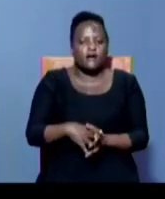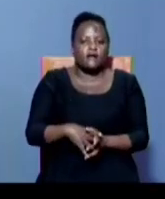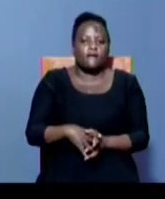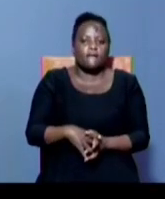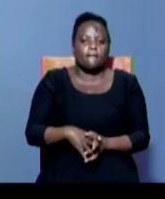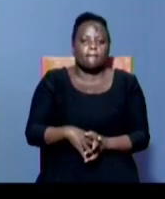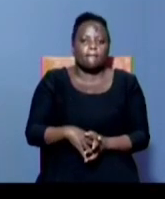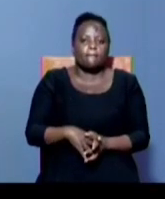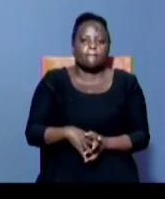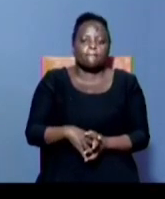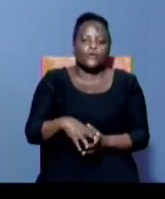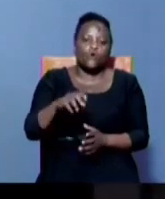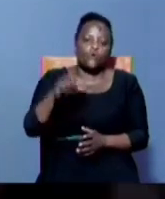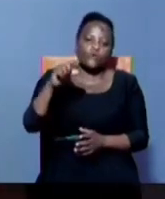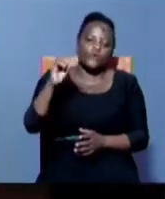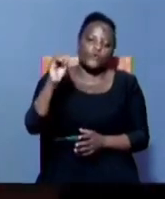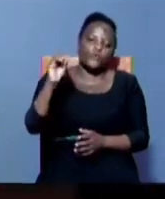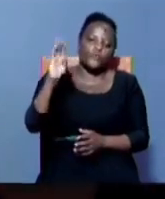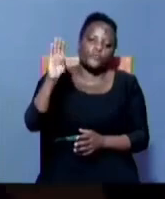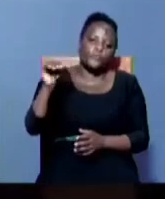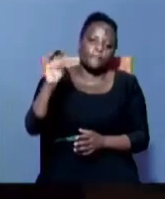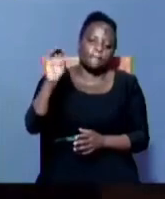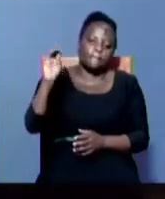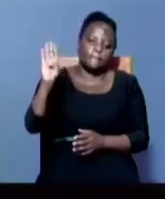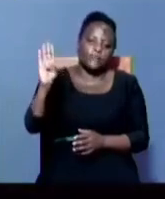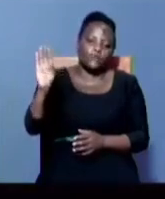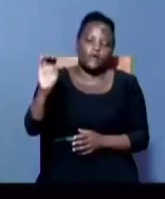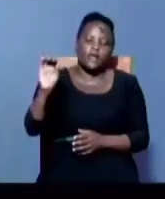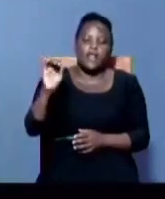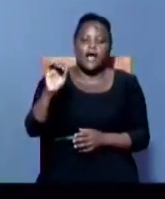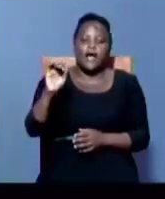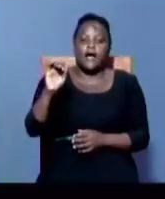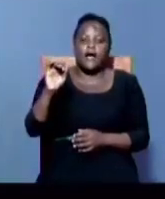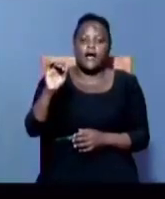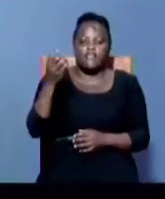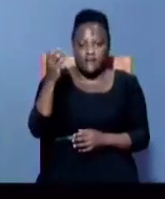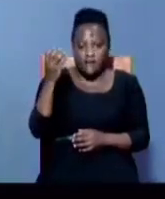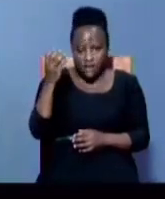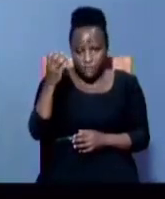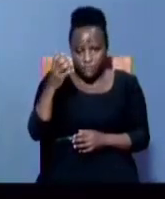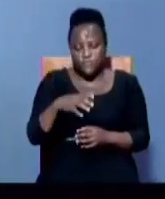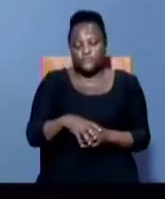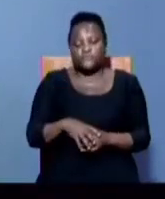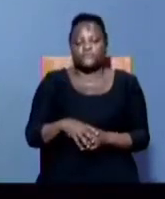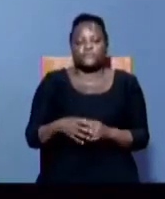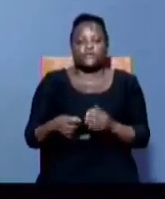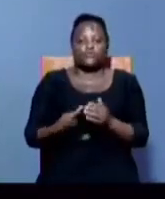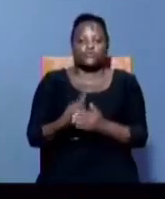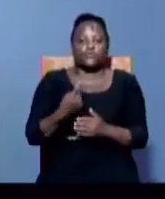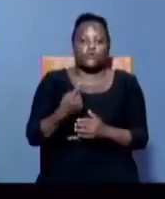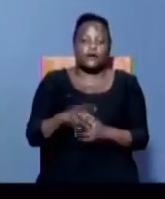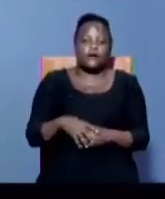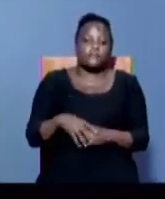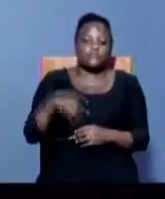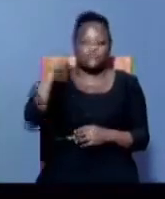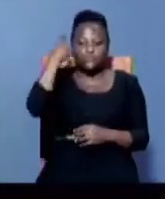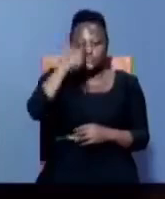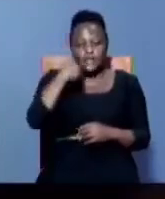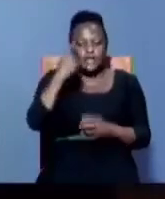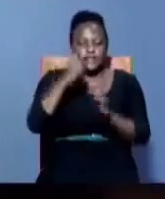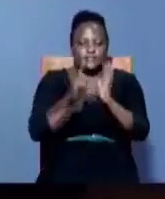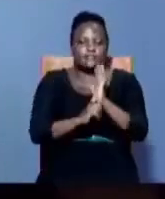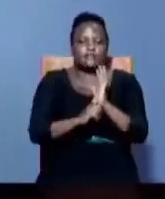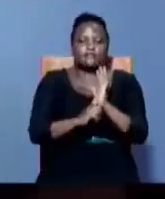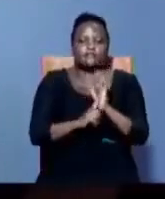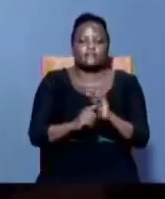kopo la dhahabu lenye ile mana. Na hiyo utairejea kwenye Kutoka 16 mstari wa 32 hadi 33. Siku hiyo Wanaisraeli